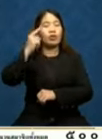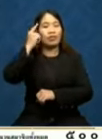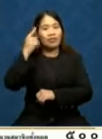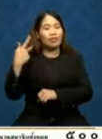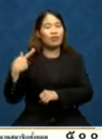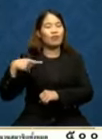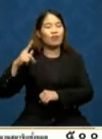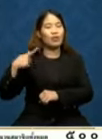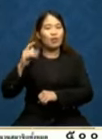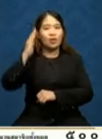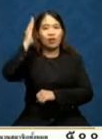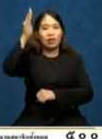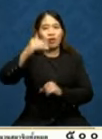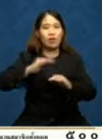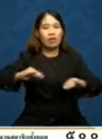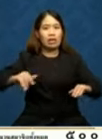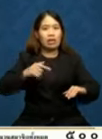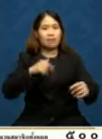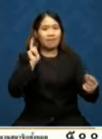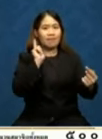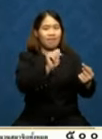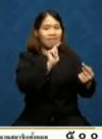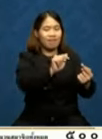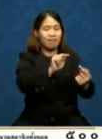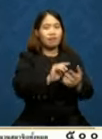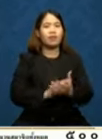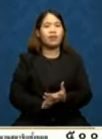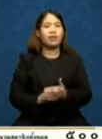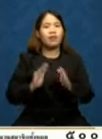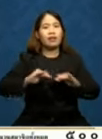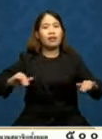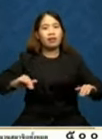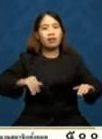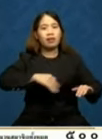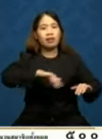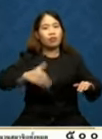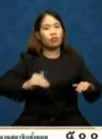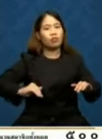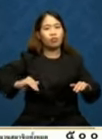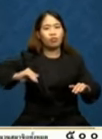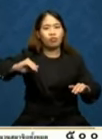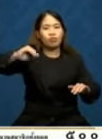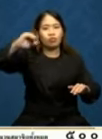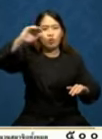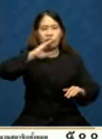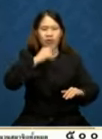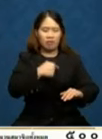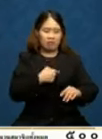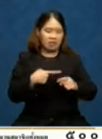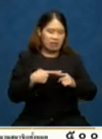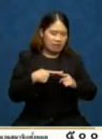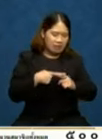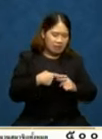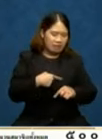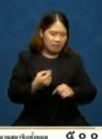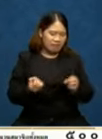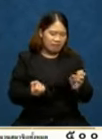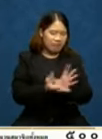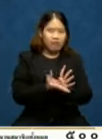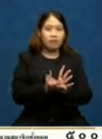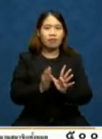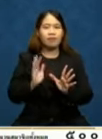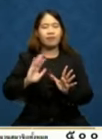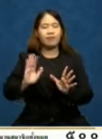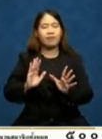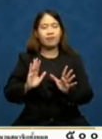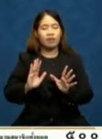ชน์และอนาคตของเด็กเป็นที่ตั้งให้เด็กเติบโตไม่มีแผลทางใจอยากขัดขวางการเติบโตของ